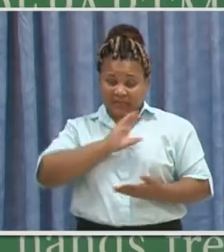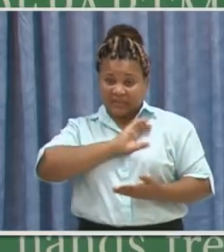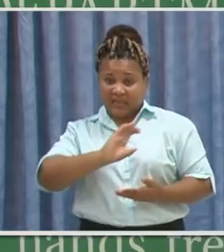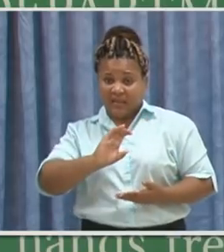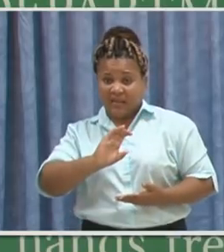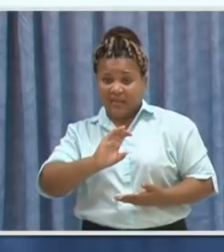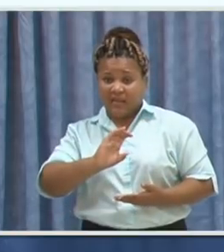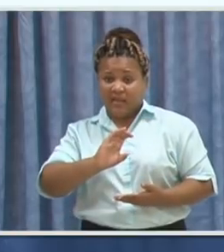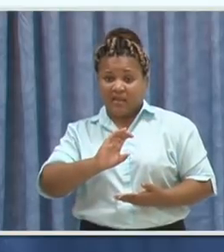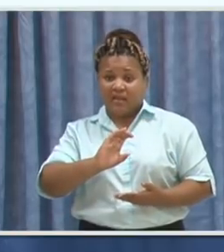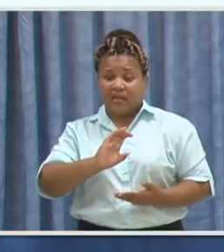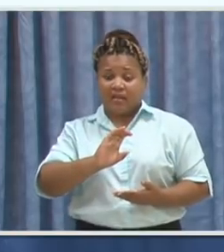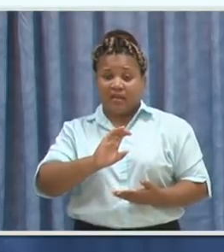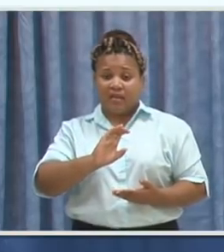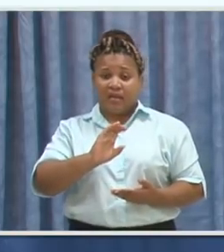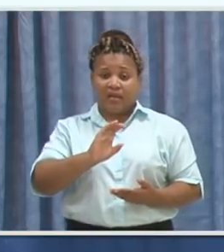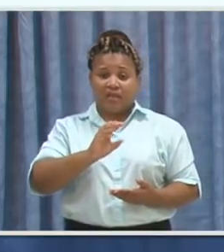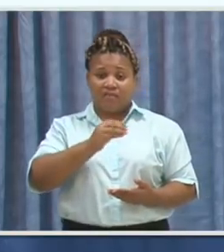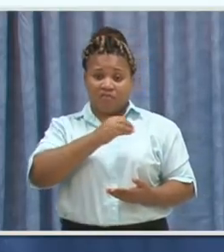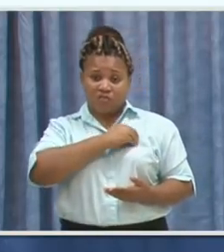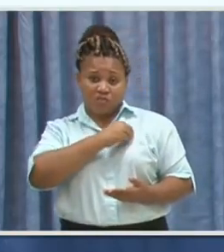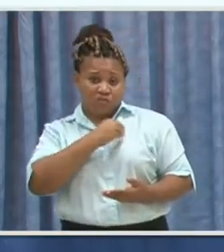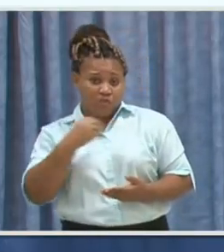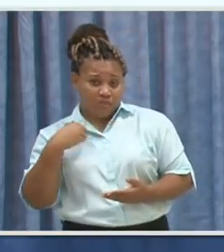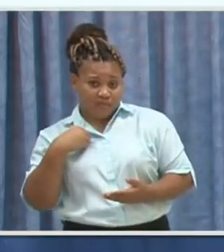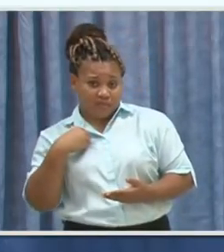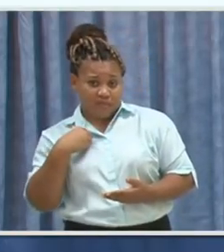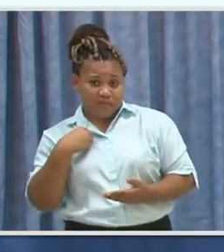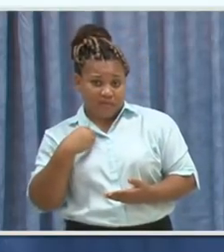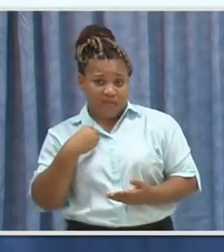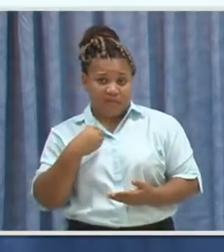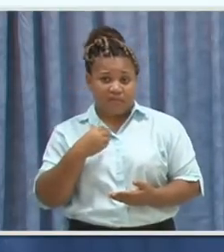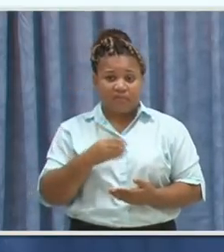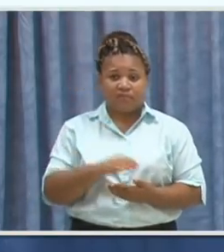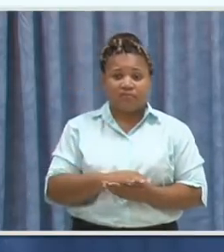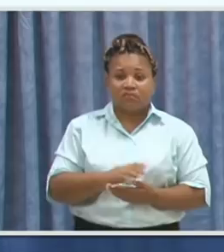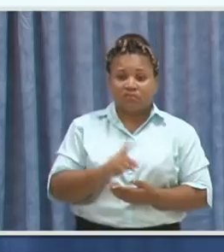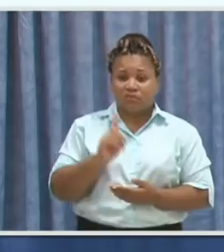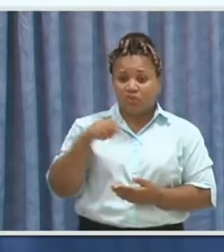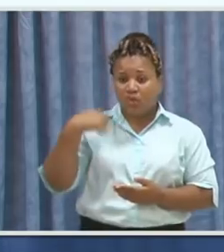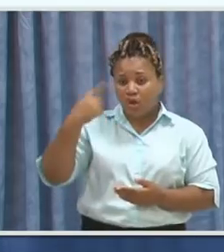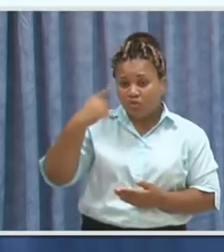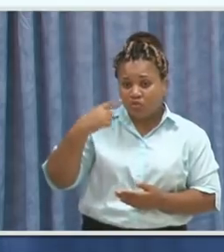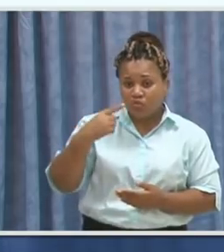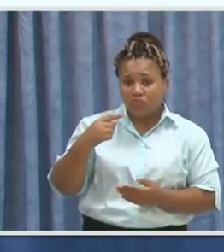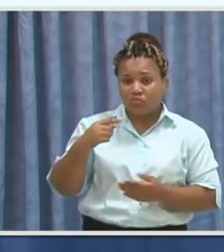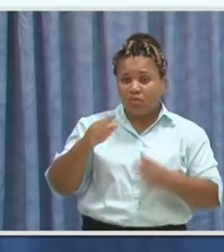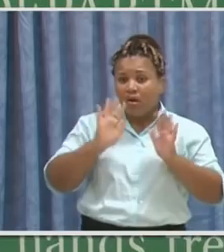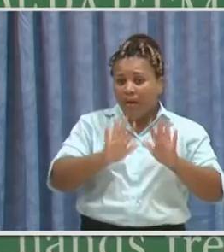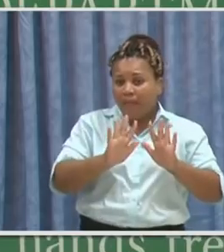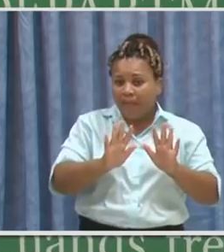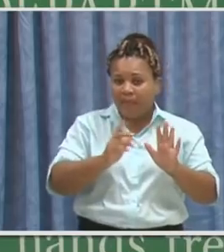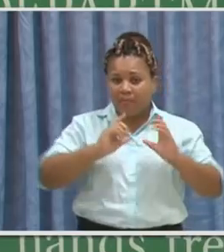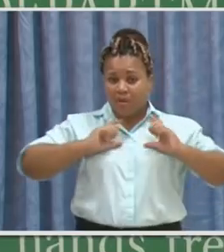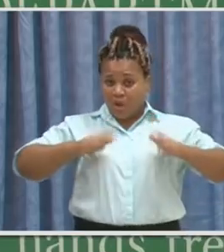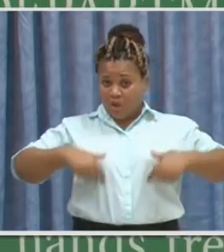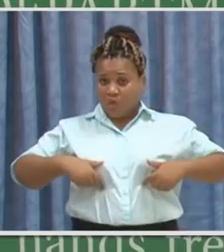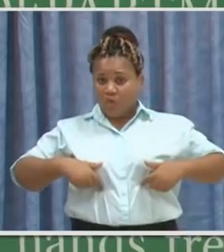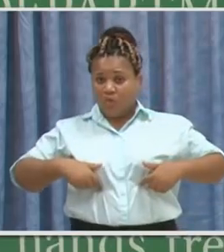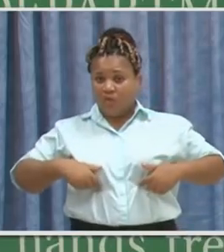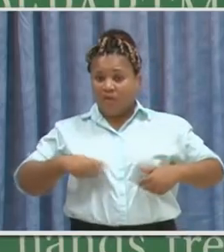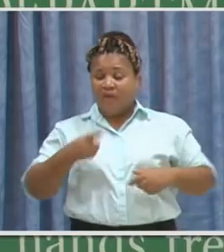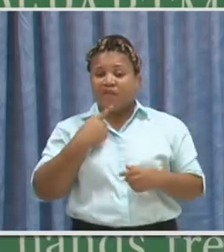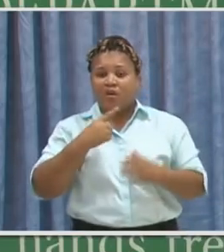la plein temps, mais à l'aise tous les jours pour une présence dans l'école. Et il y a des monitoring qui pourraient faire pour l'école. Donc, il y a toute une